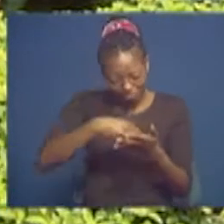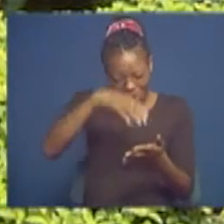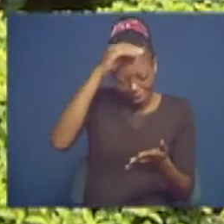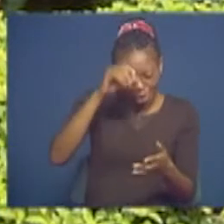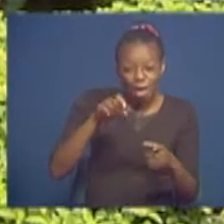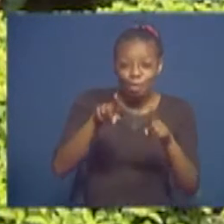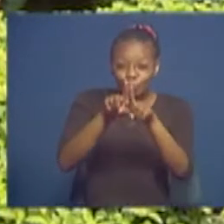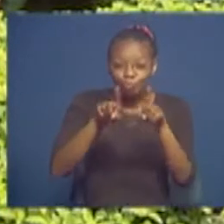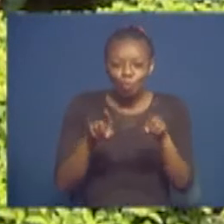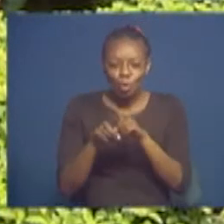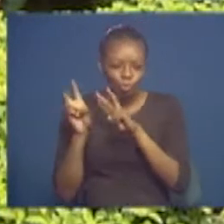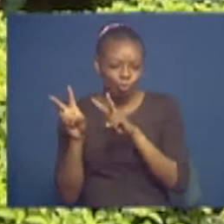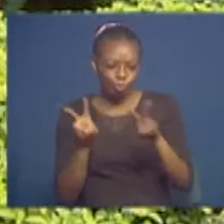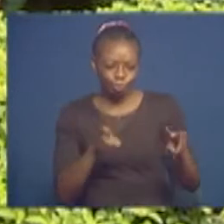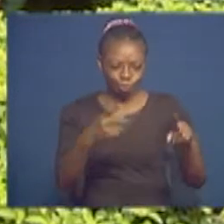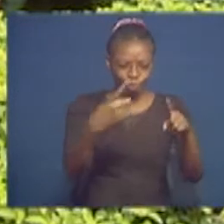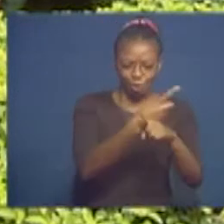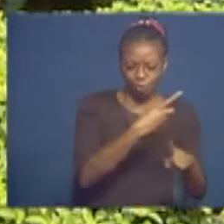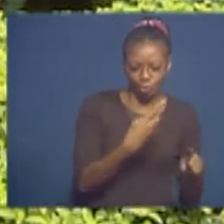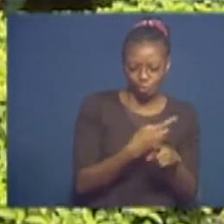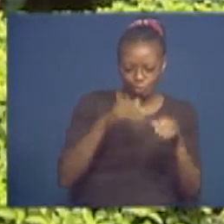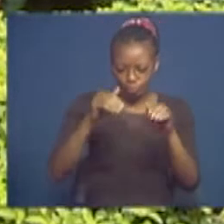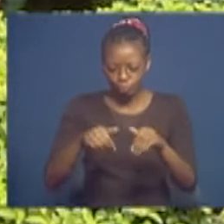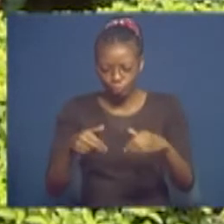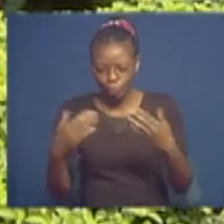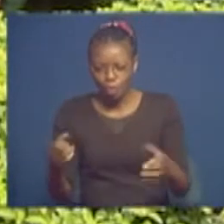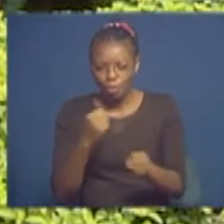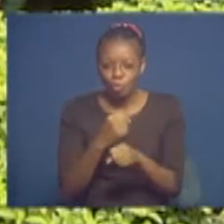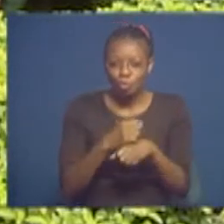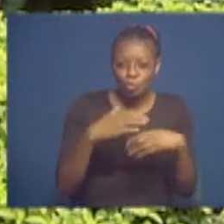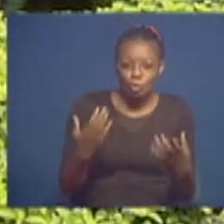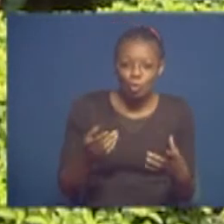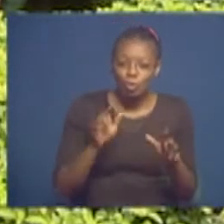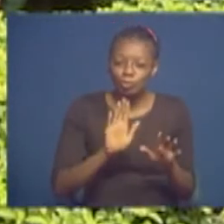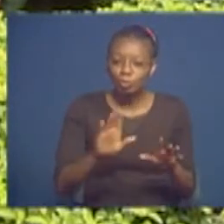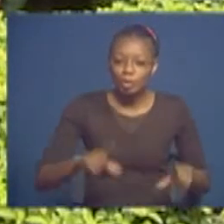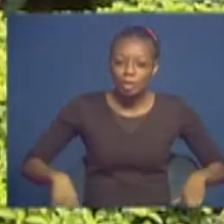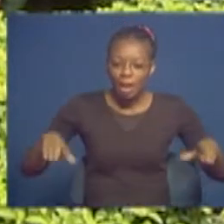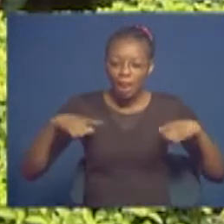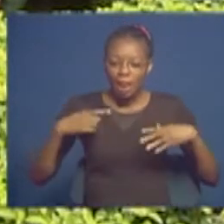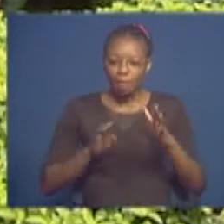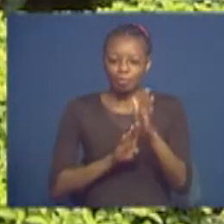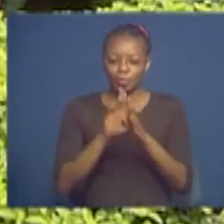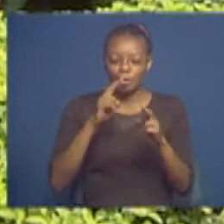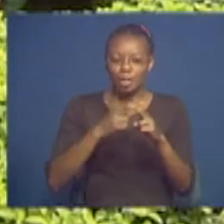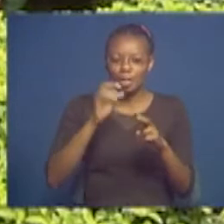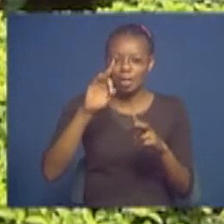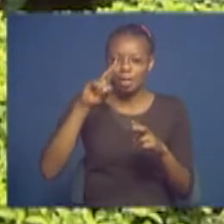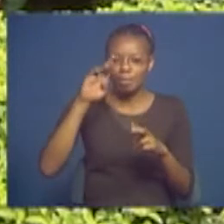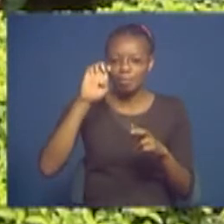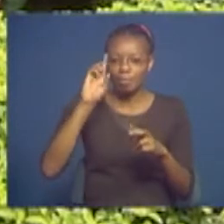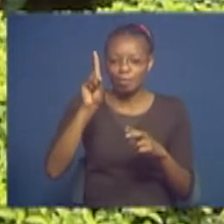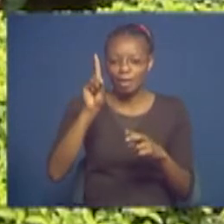kujionea kilimo kinachofanywa na wakulima mbalimbali humu nchini ili kujisaidia wewe na jamii yako. Kama ilivyo desturi,